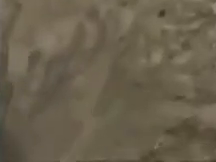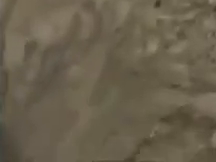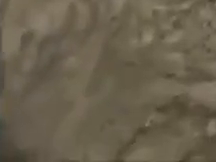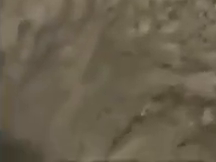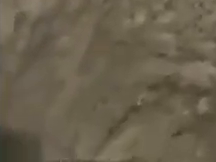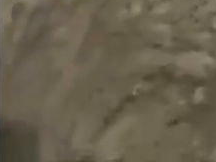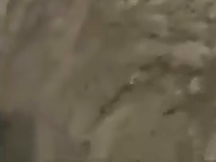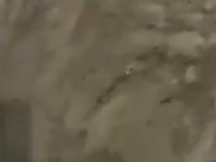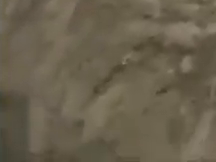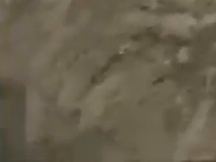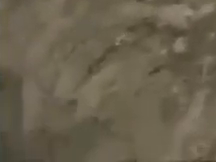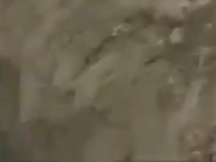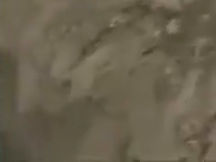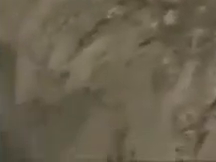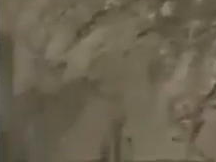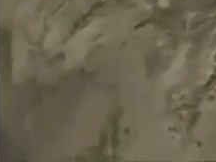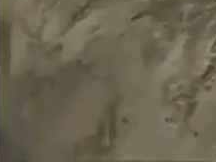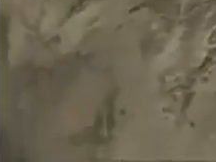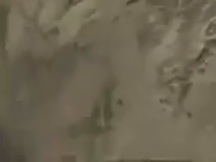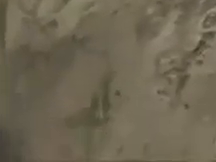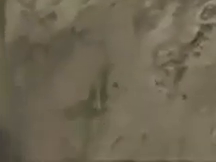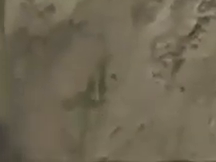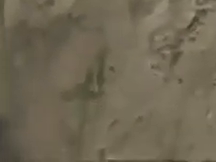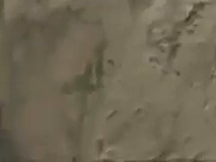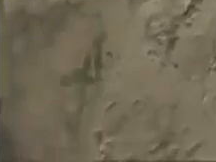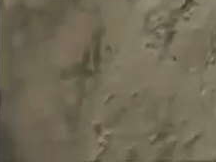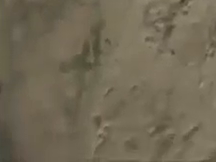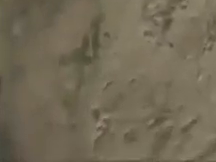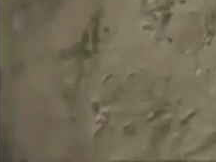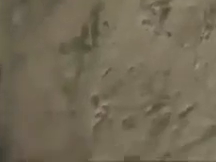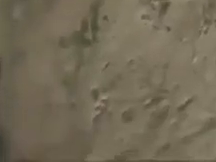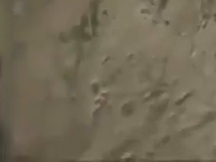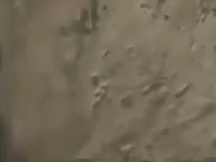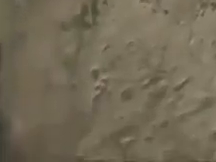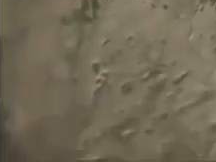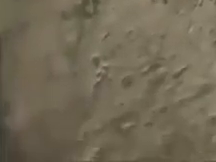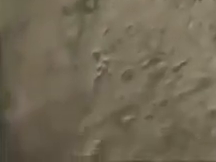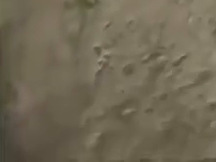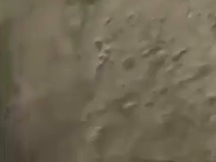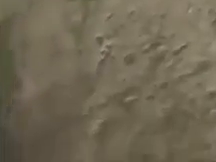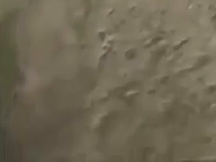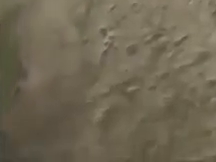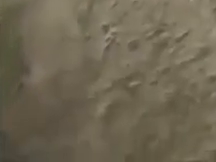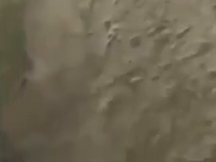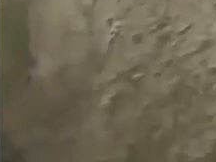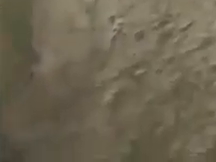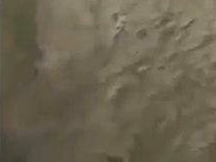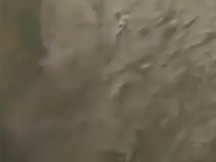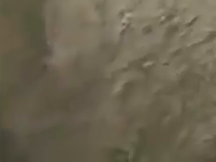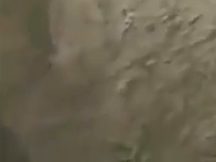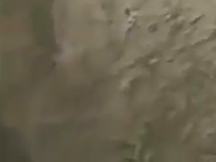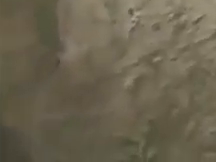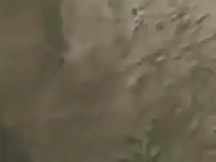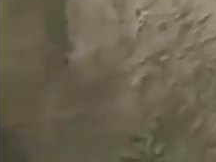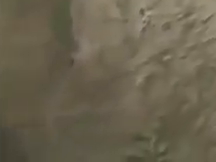وعرعر وكذلك في تبوك. أجواء صحوة مستقرة على سماء جدة ونسبة رطوبة عالية على السواحل الغربية للمملكة، وسحب رعدية ممطرة بمشيئة الله تعالى